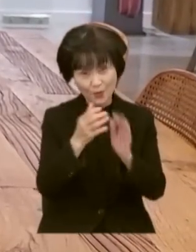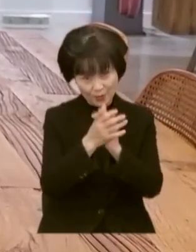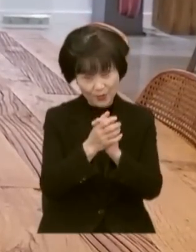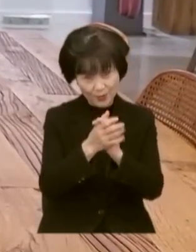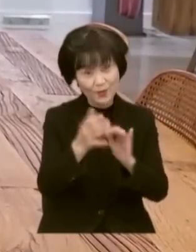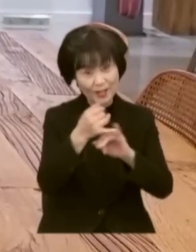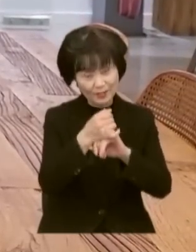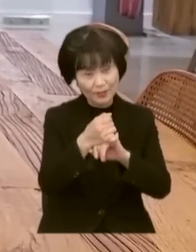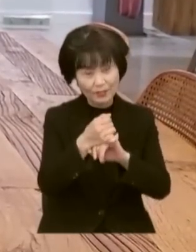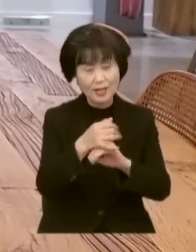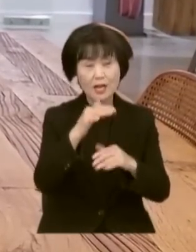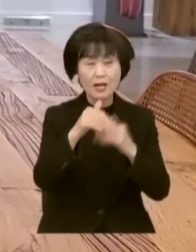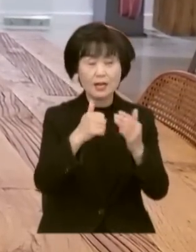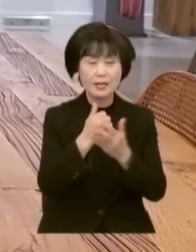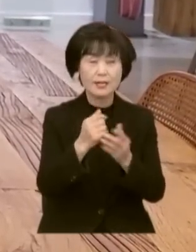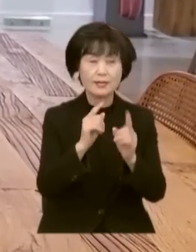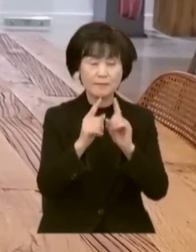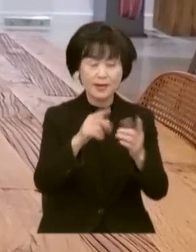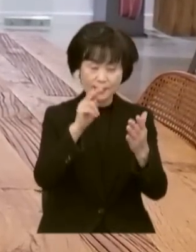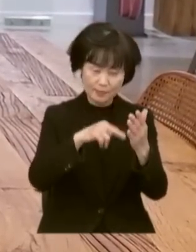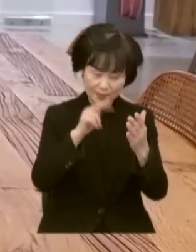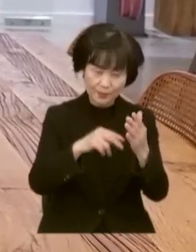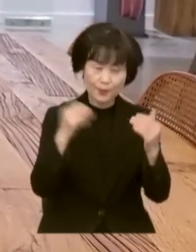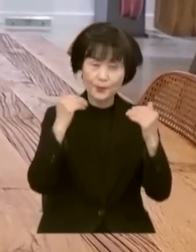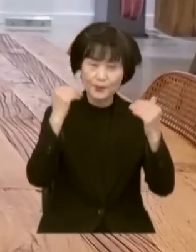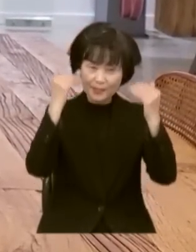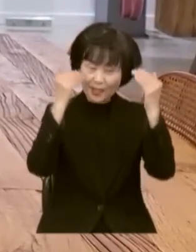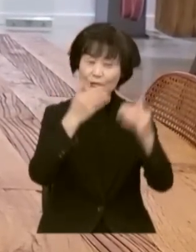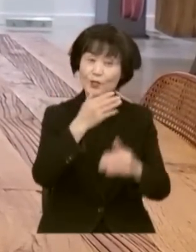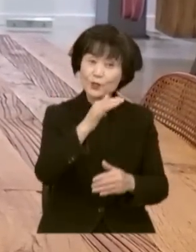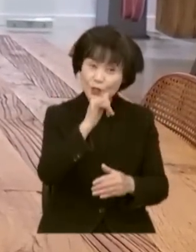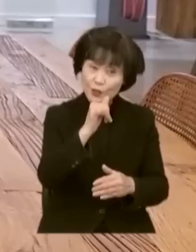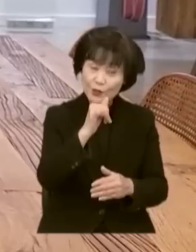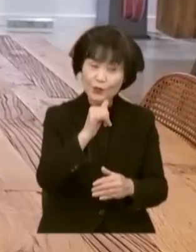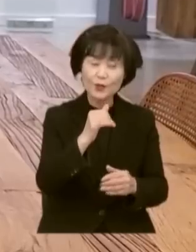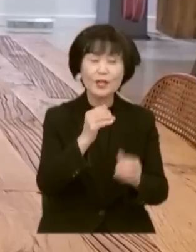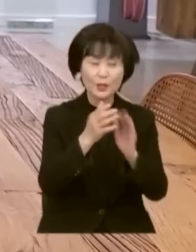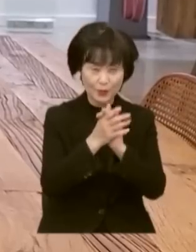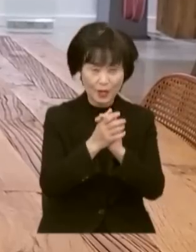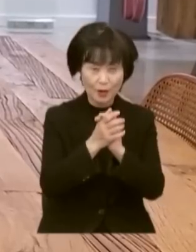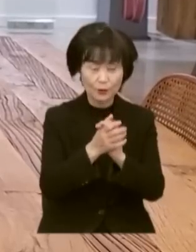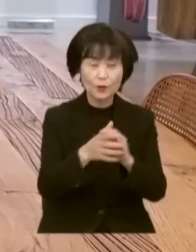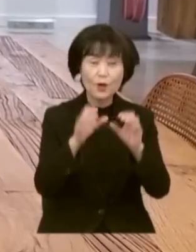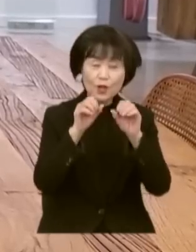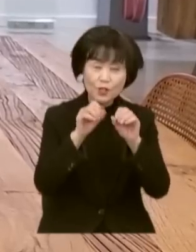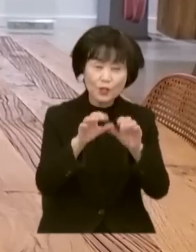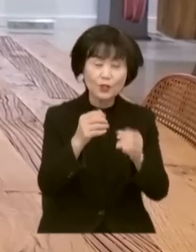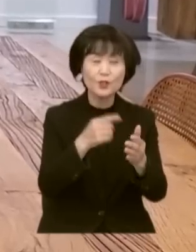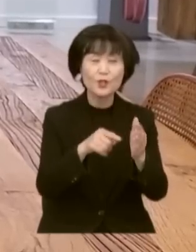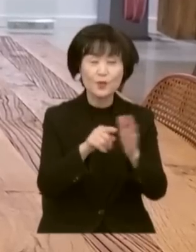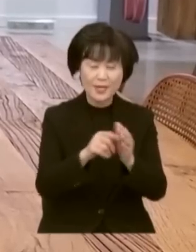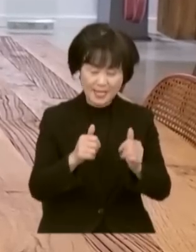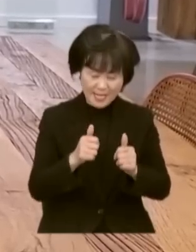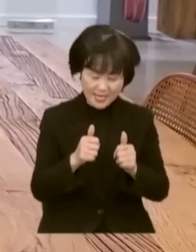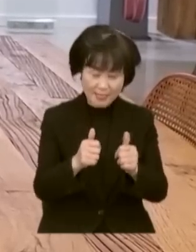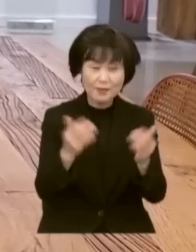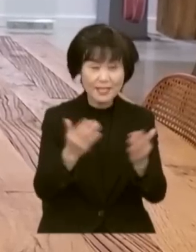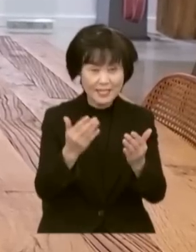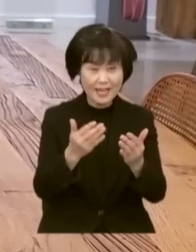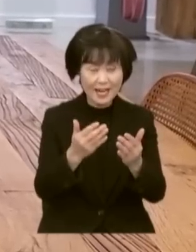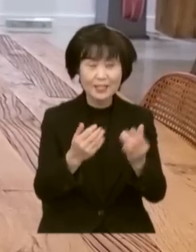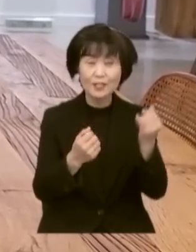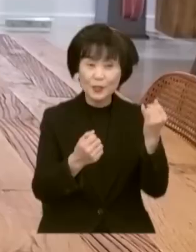읽고 그 아이가 성장할 수 있도록. 그리고 너무 선교를 위해서 또 전도를 위해서 열심히 하는 우리 조혜숙